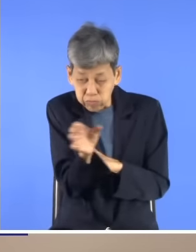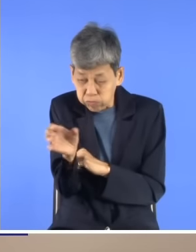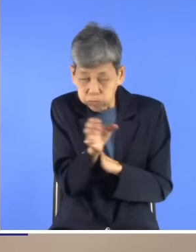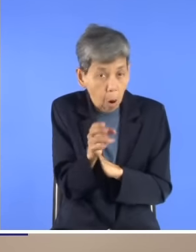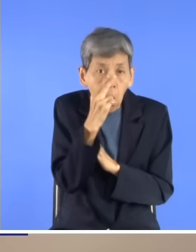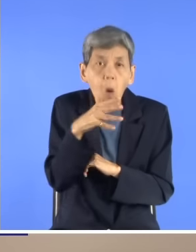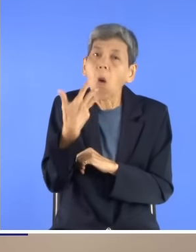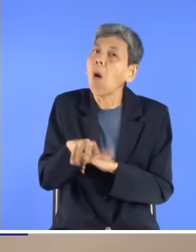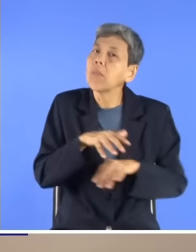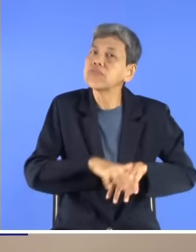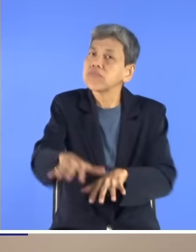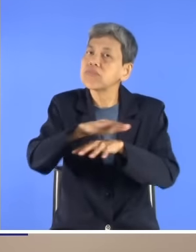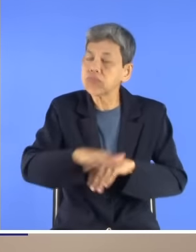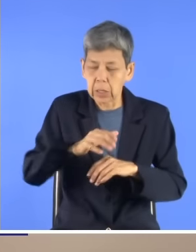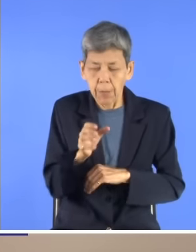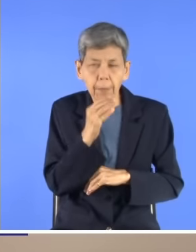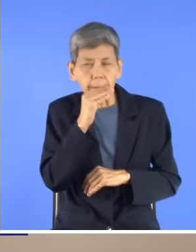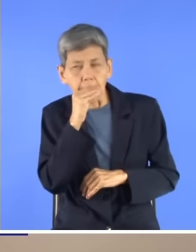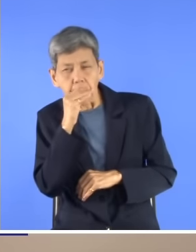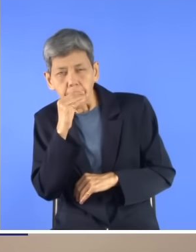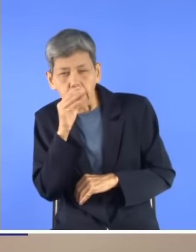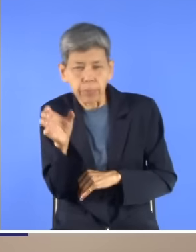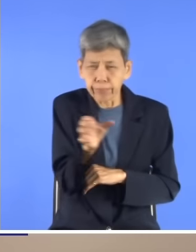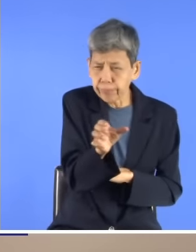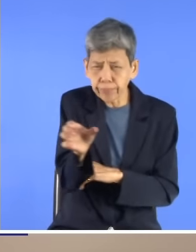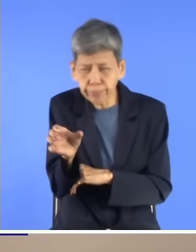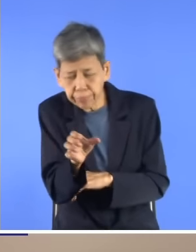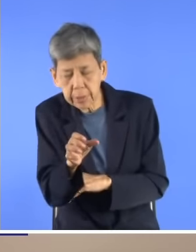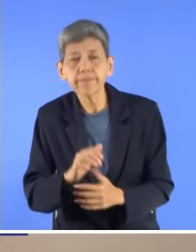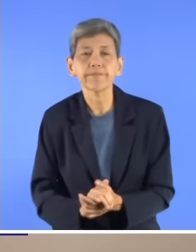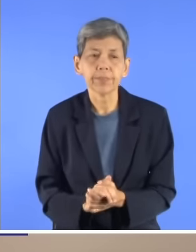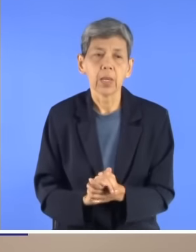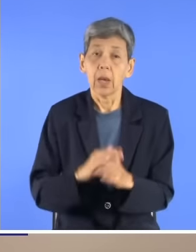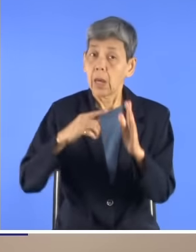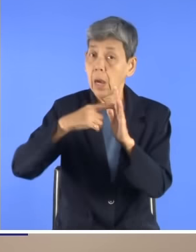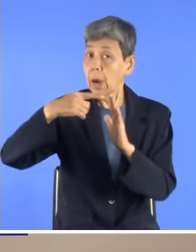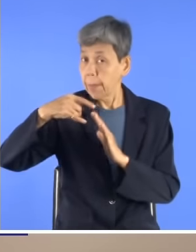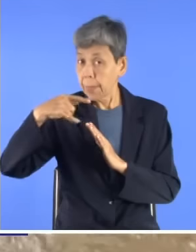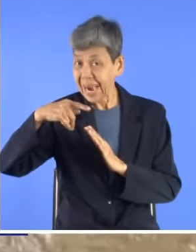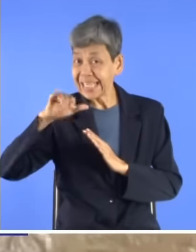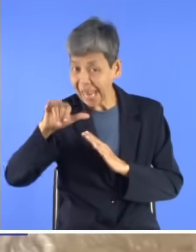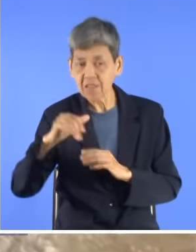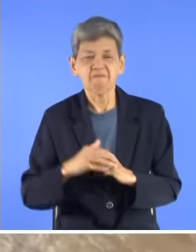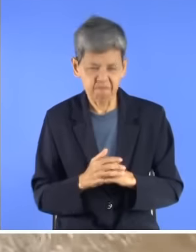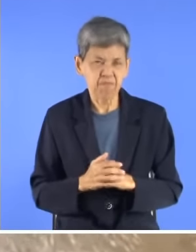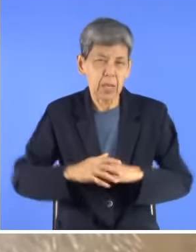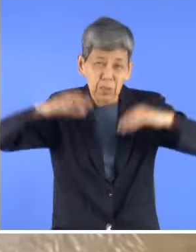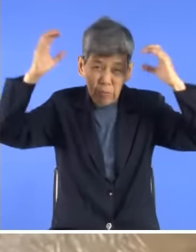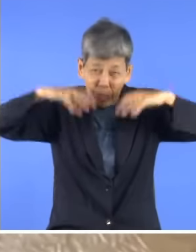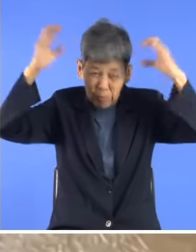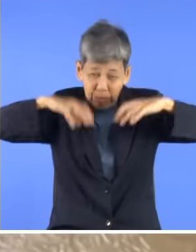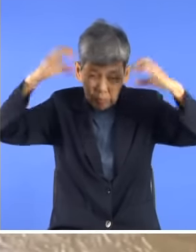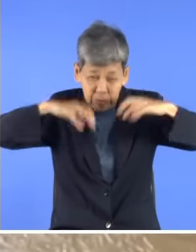ลงมานะครับคนถ่ายคลิปก็บรรยายไว้อย่างที่เห็นในภาพนี้นะครับที่จังหวัดพะเยาเอาไปดูกันหน่อยนะครับก็บอกว่าเกิดฝนตกหนักทำ